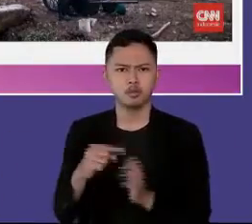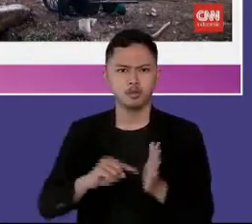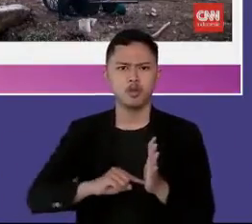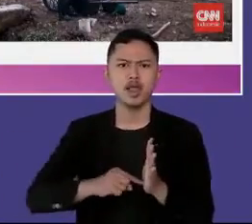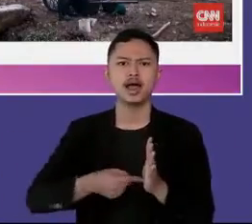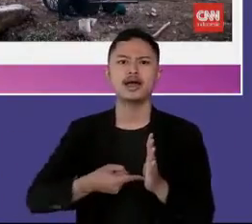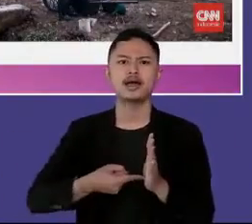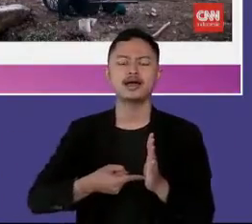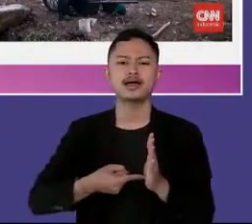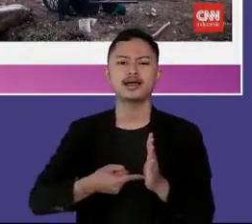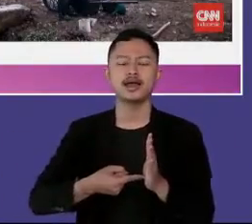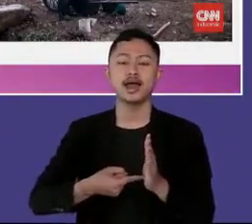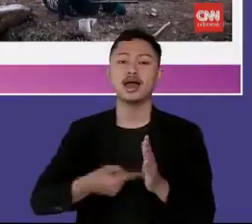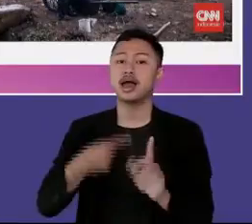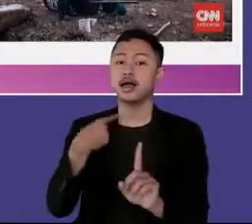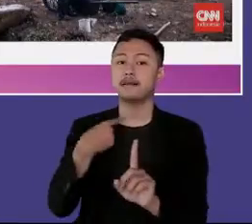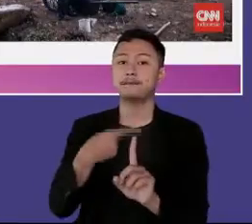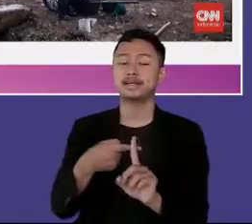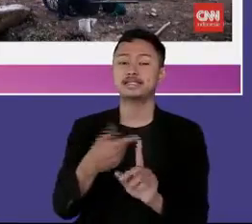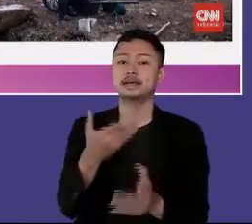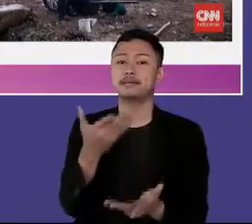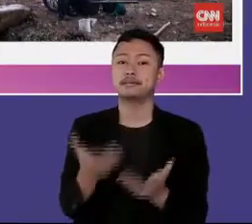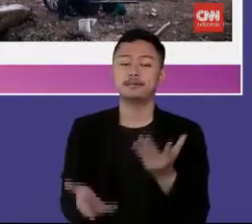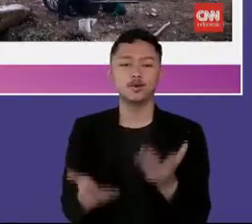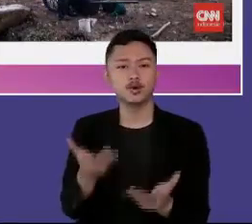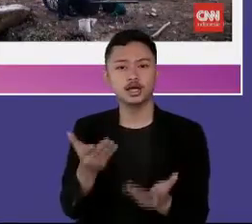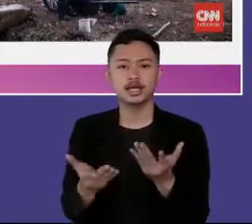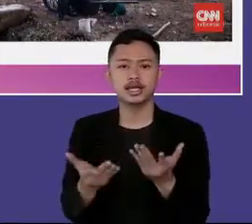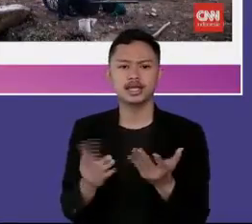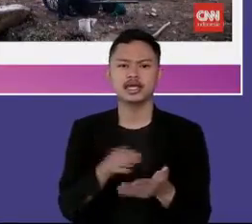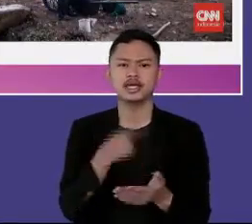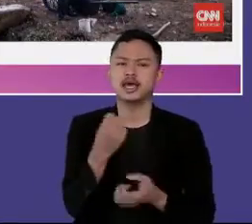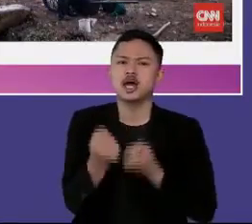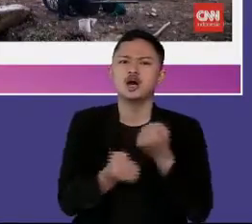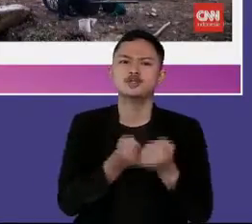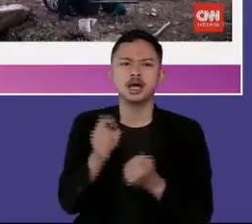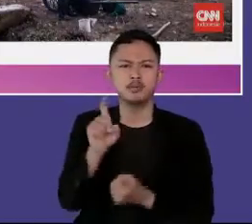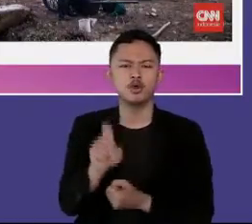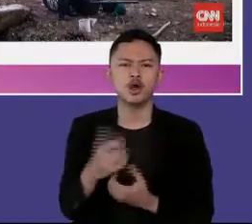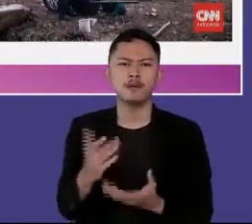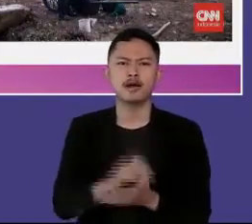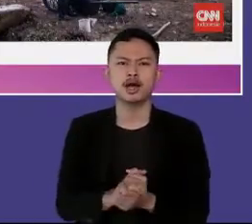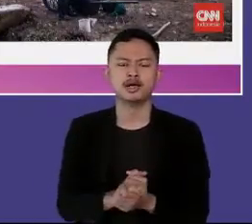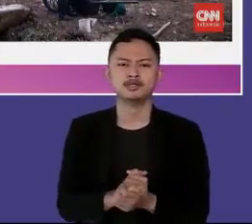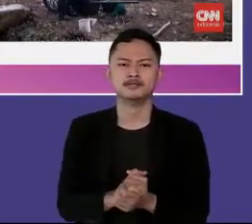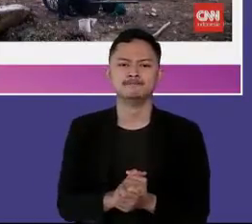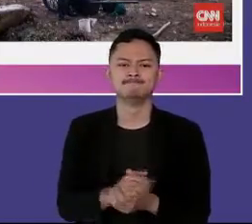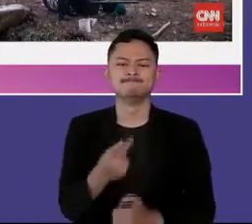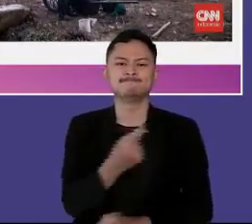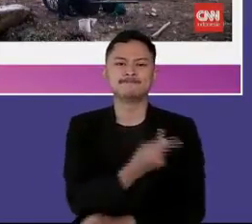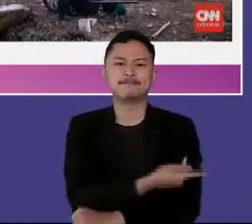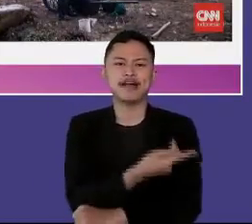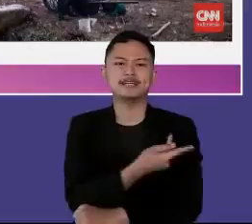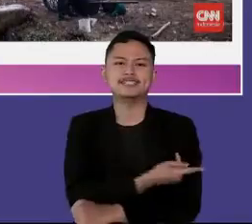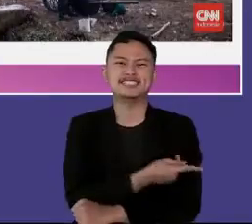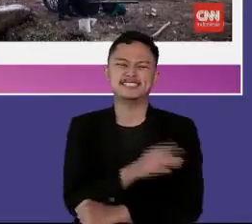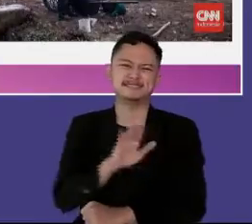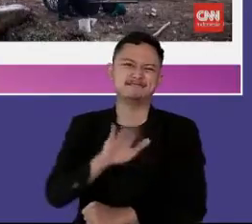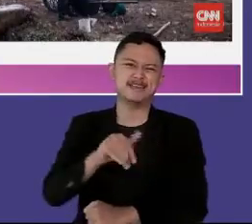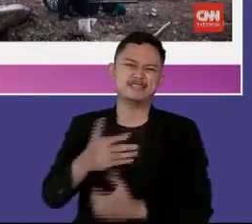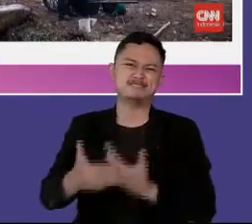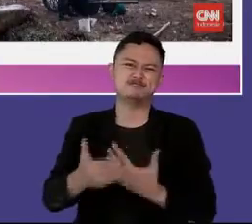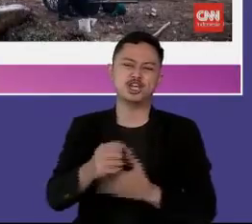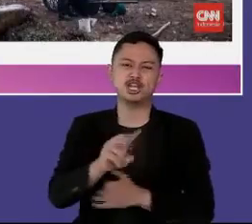ya kemudian satu hal lagi yang barangkali juga parlu kita usahakan adalah bahwa cakupan vaksinasi kita masih